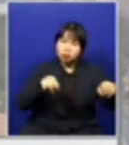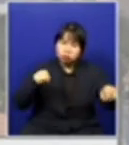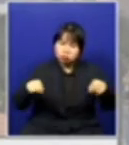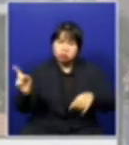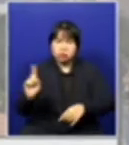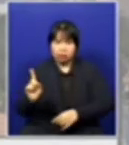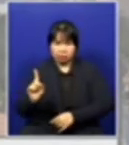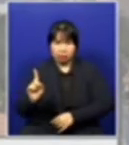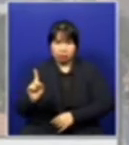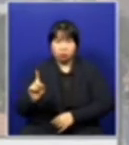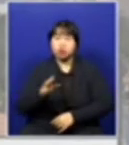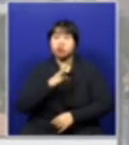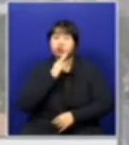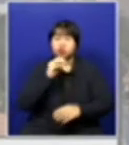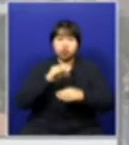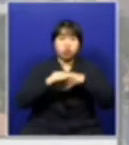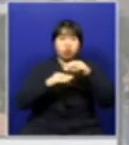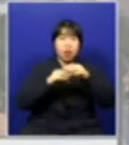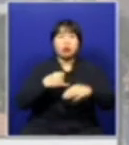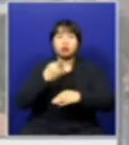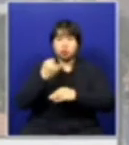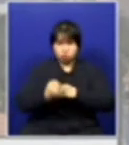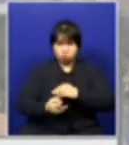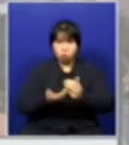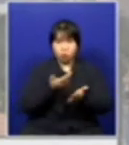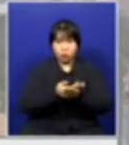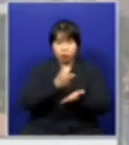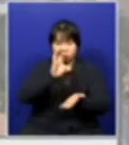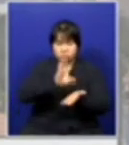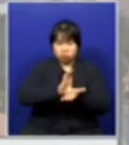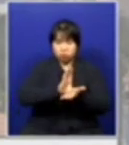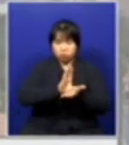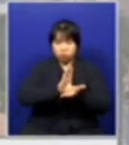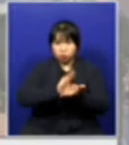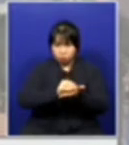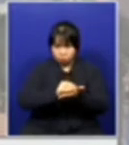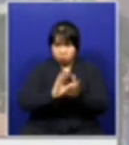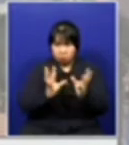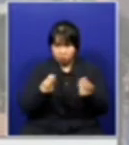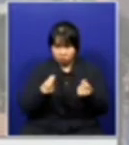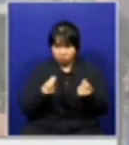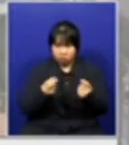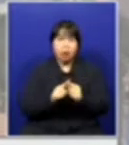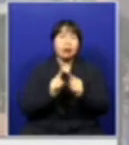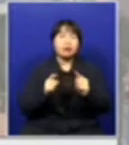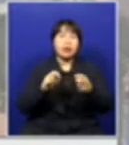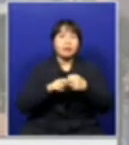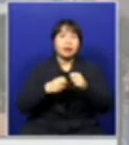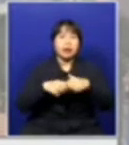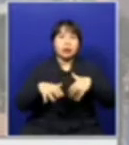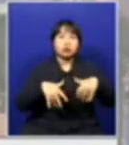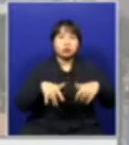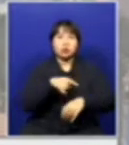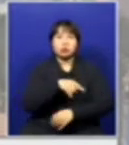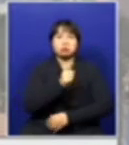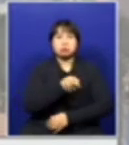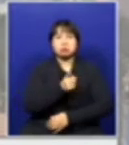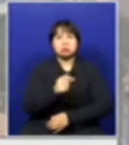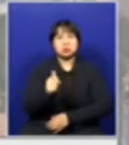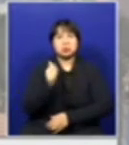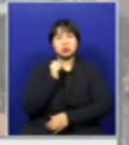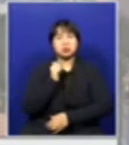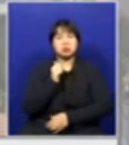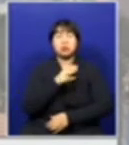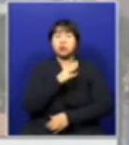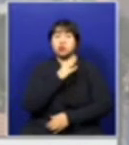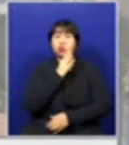เมื่อจบโครงการแล้วเงินก้อนนี้จะหมดไปแต่ปัญหาของประชาชนก็ยังคงอยู่ถ้า